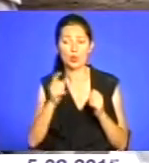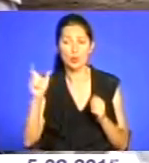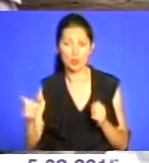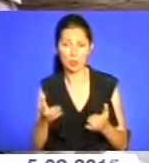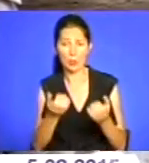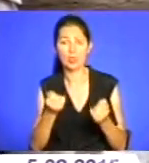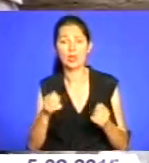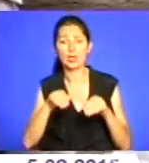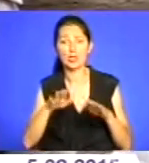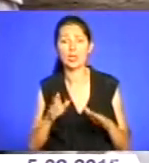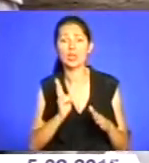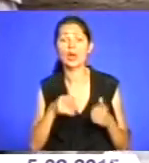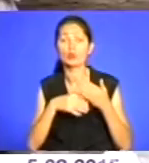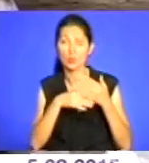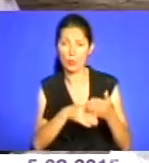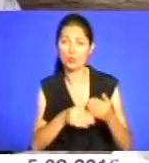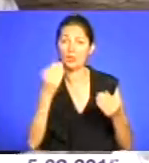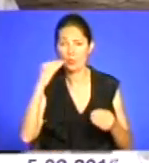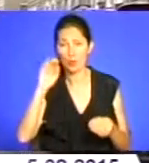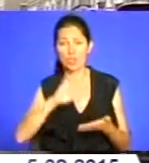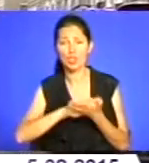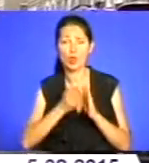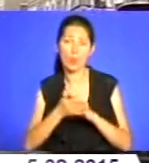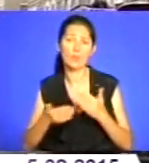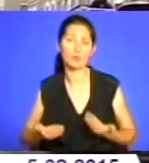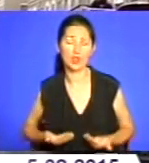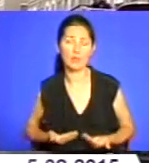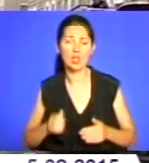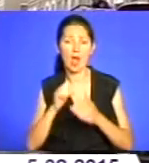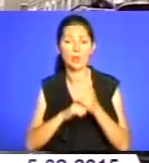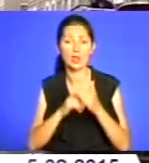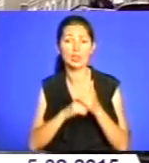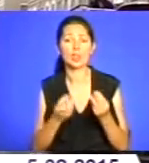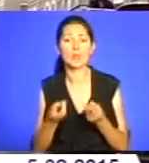чином допомогти йому по покращенню умов проживання. Причини займання встановлюють.